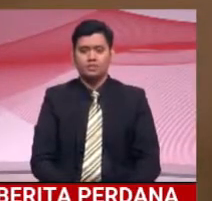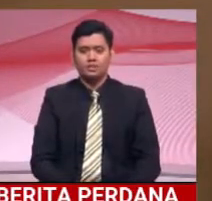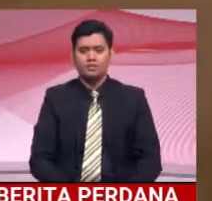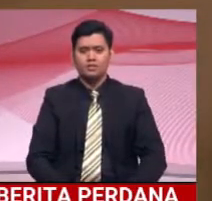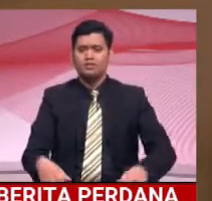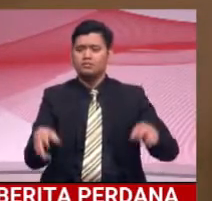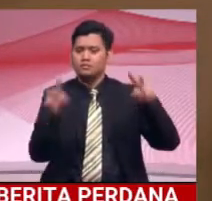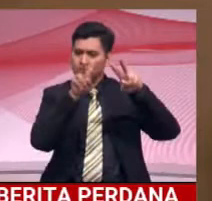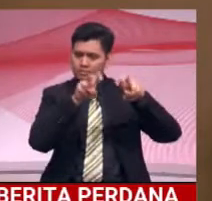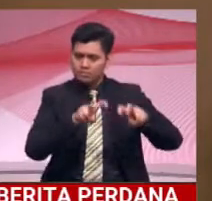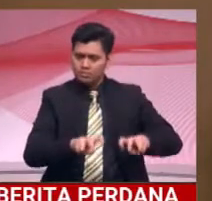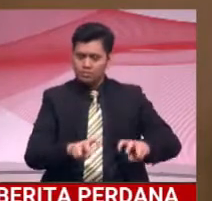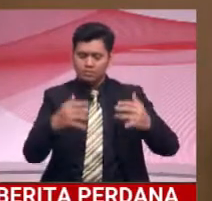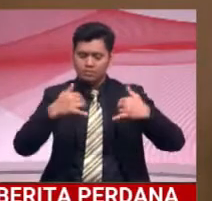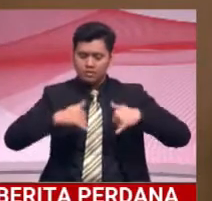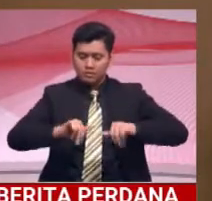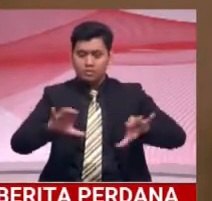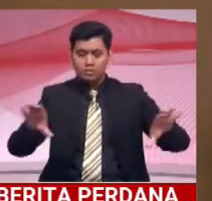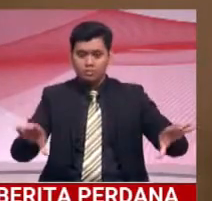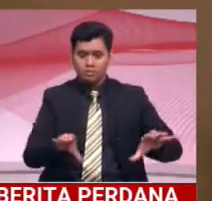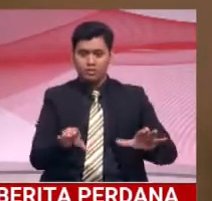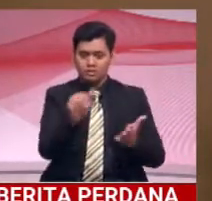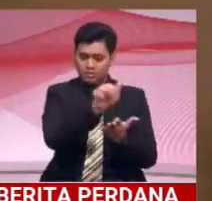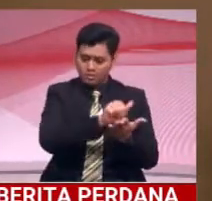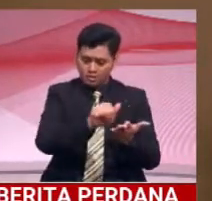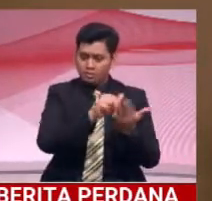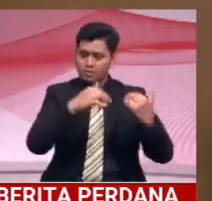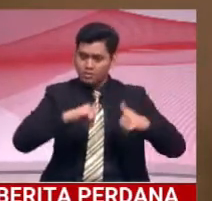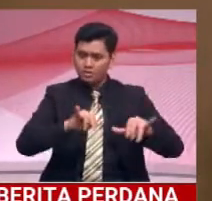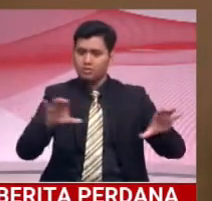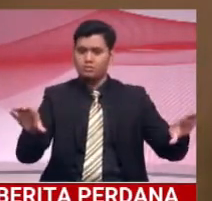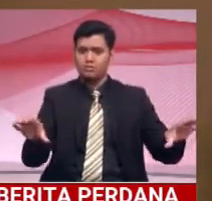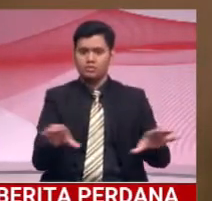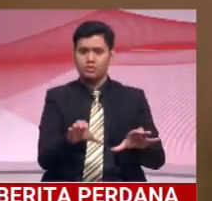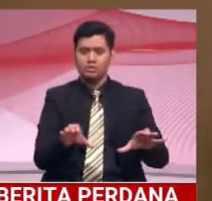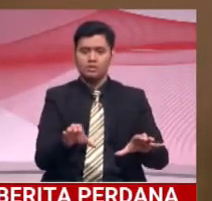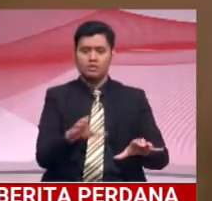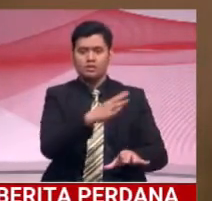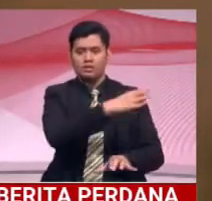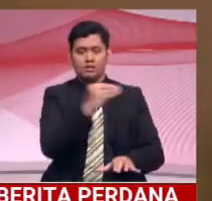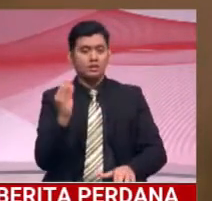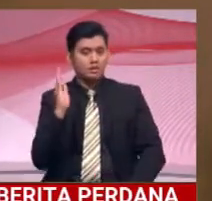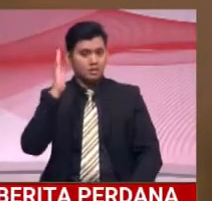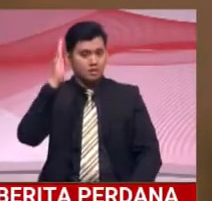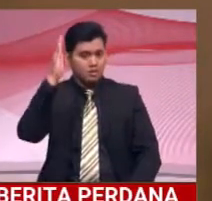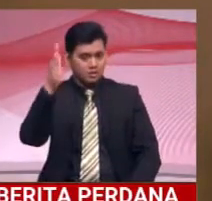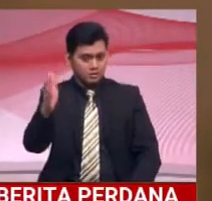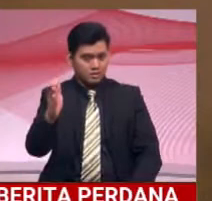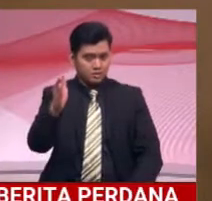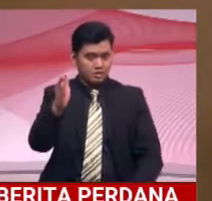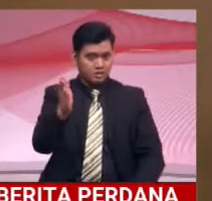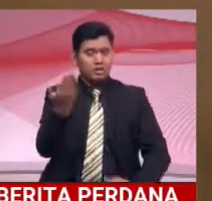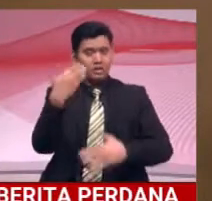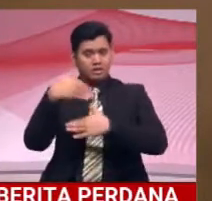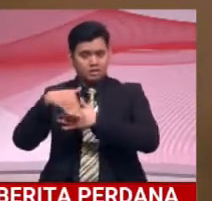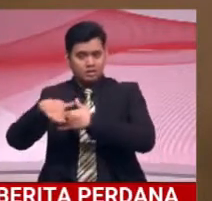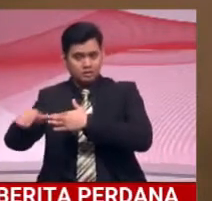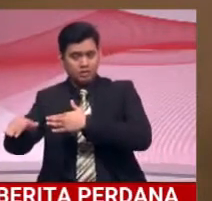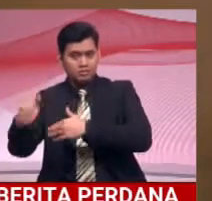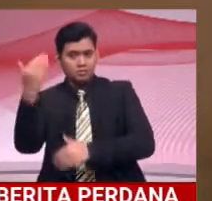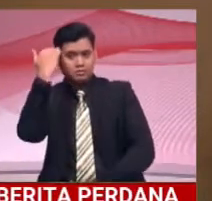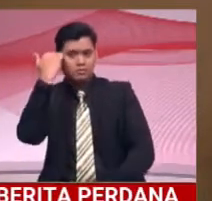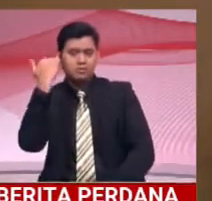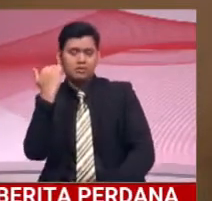Siasatan masih dijalani oleh BPDRM dan kertas siasatan akan dirujukkan semula kepada Jabatan Peguam Negara untuk arahan